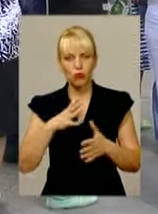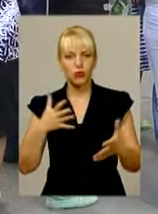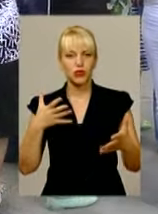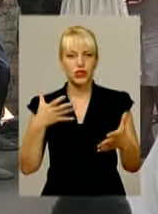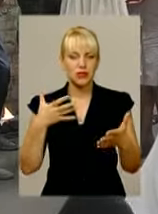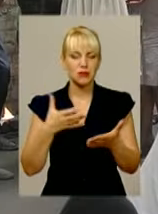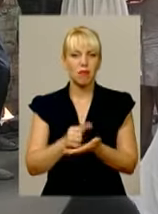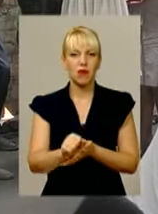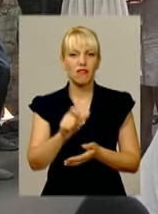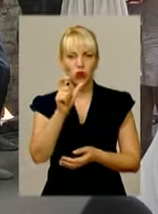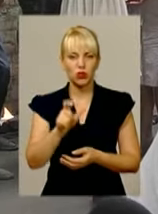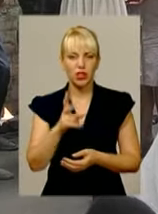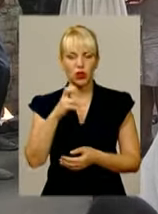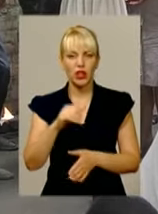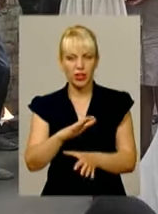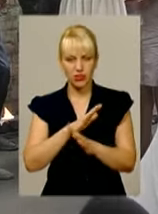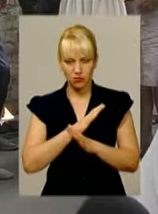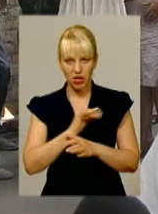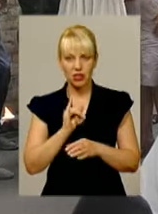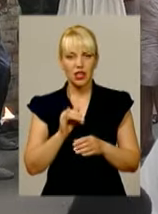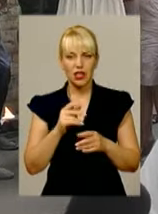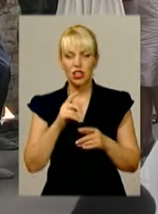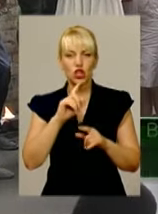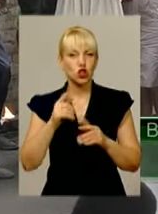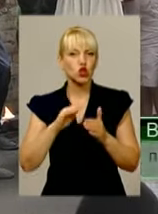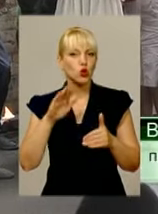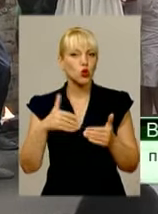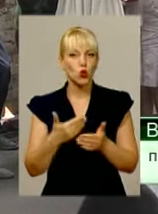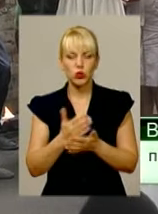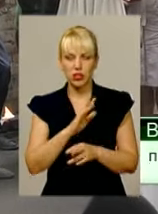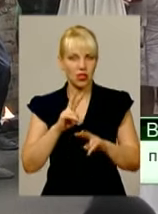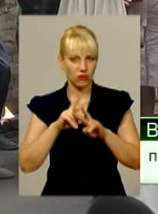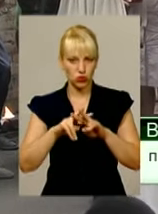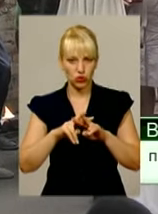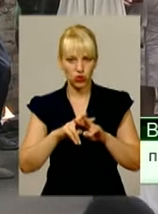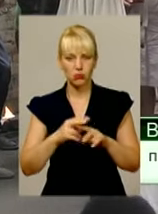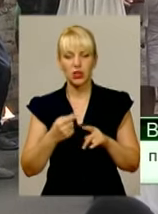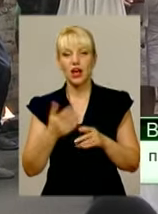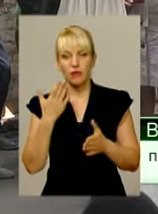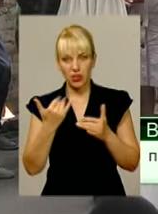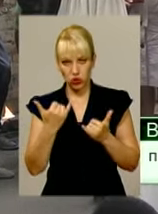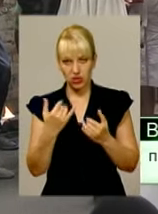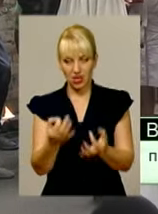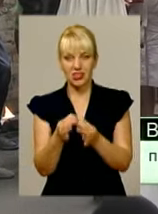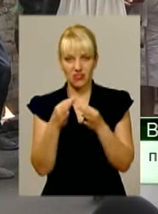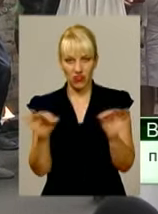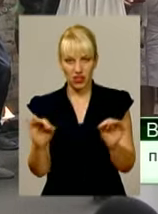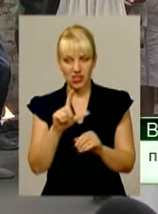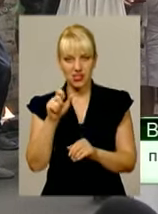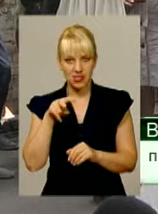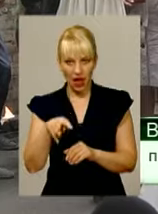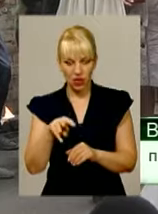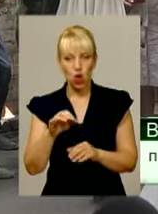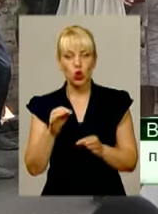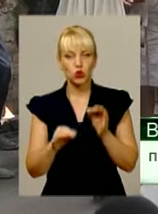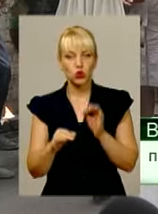свободі. Якщо цього нелюда звільнять в залі суду, якщо він буде під вартою, то ми будемо